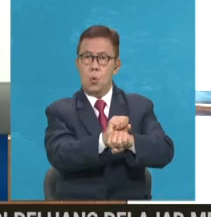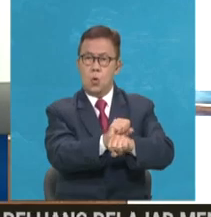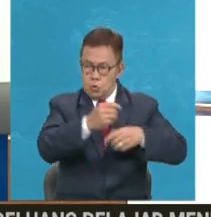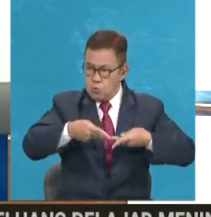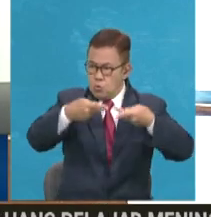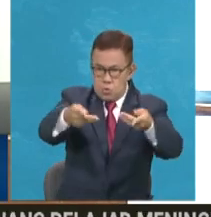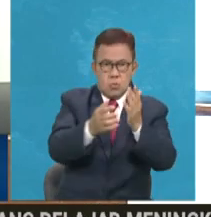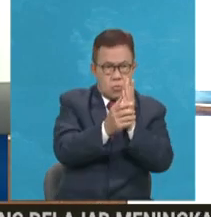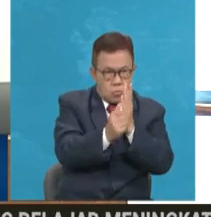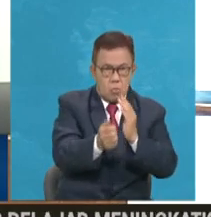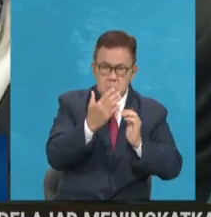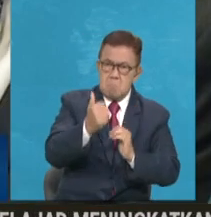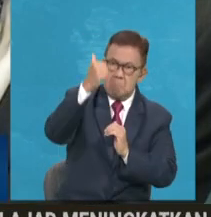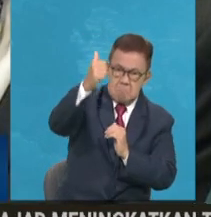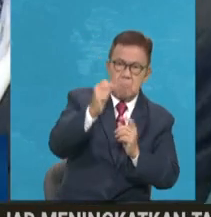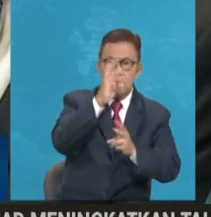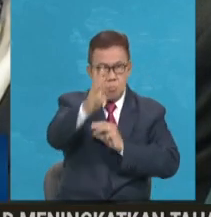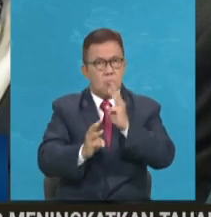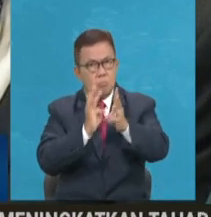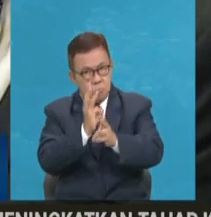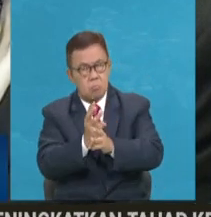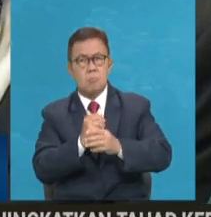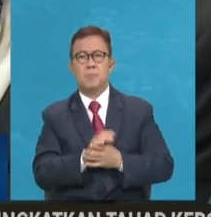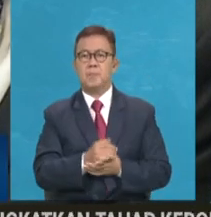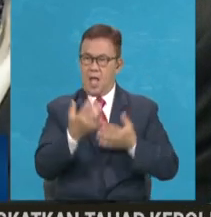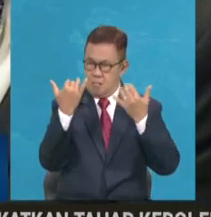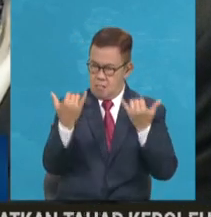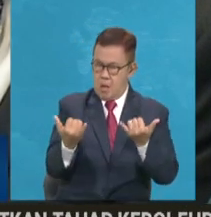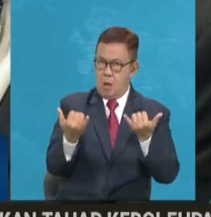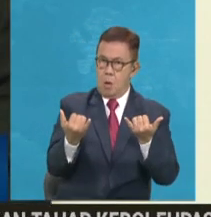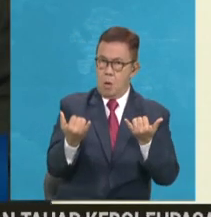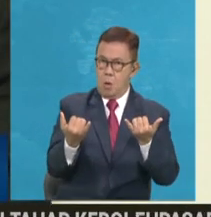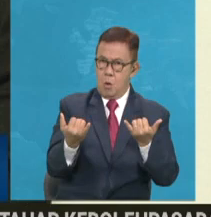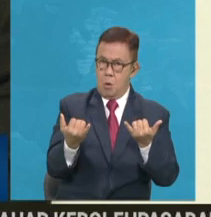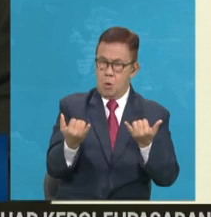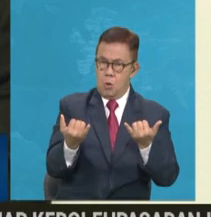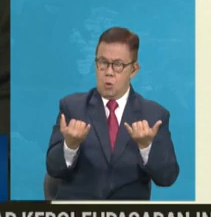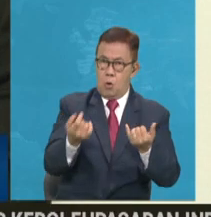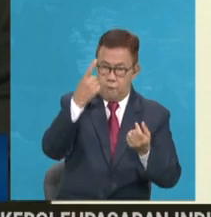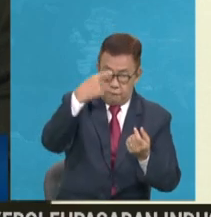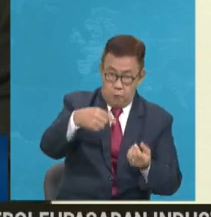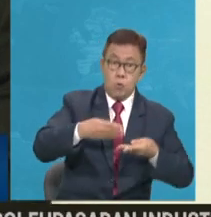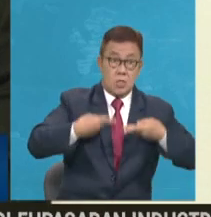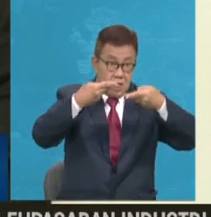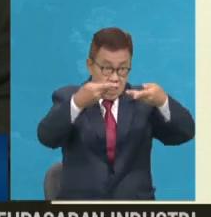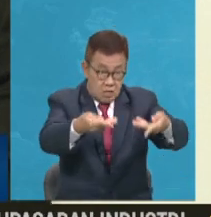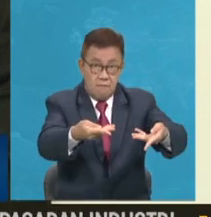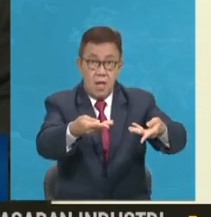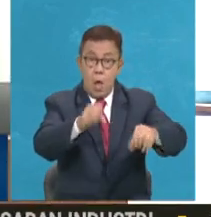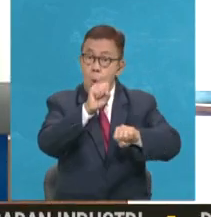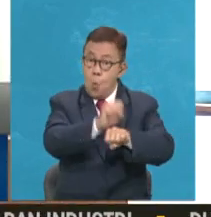form in the flow your time